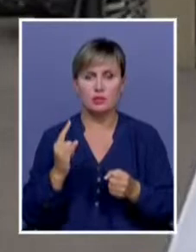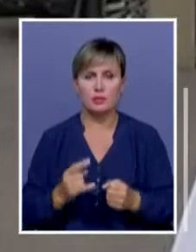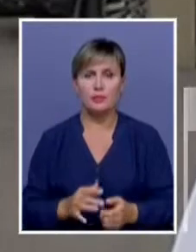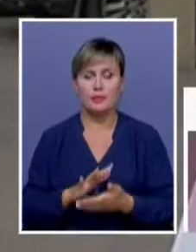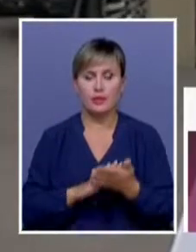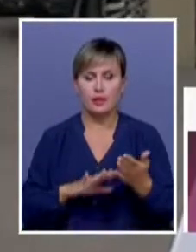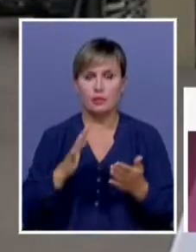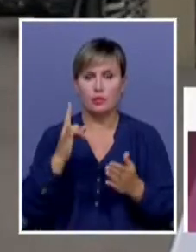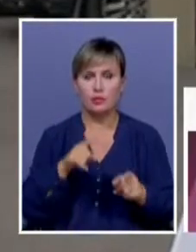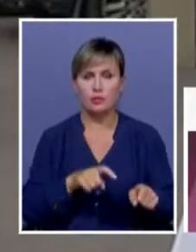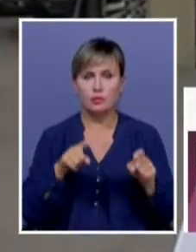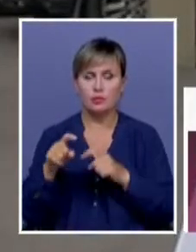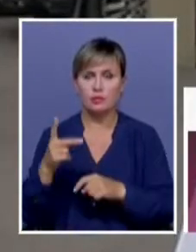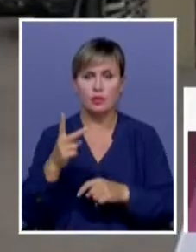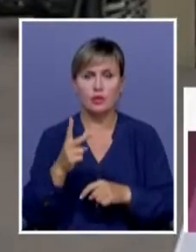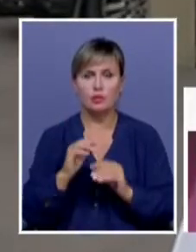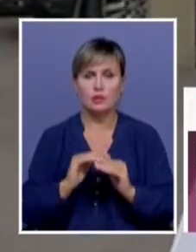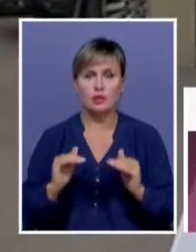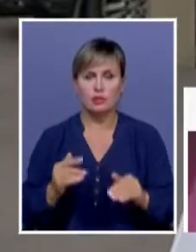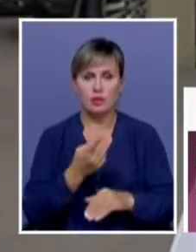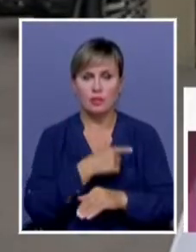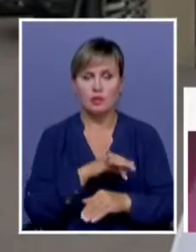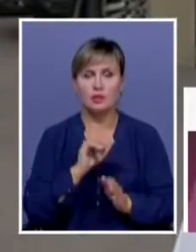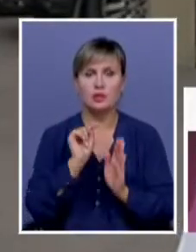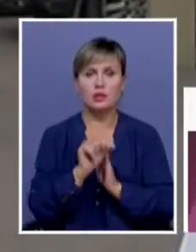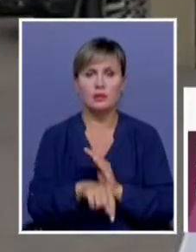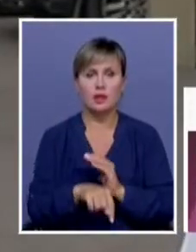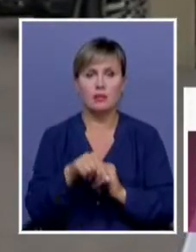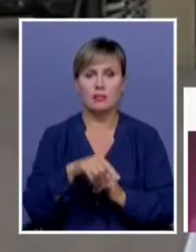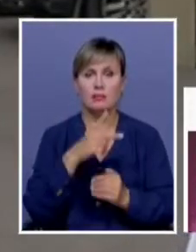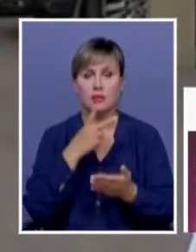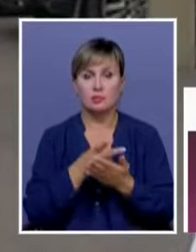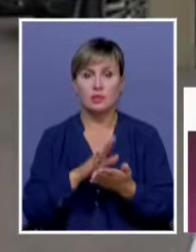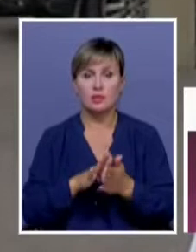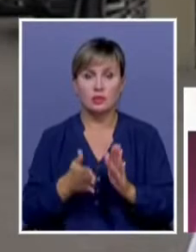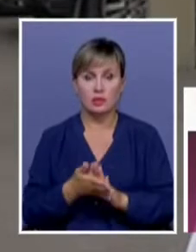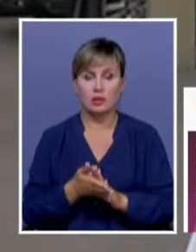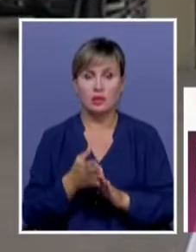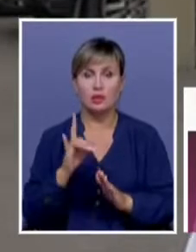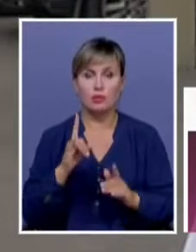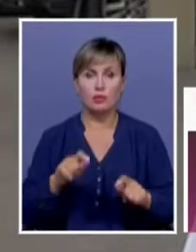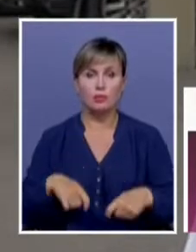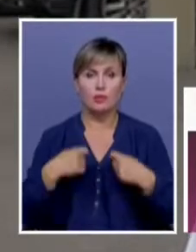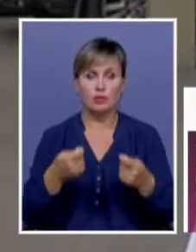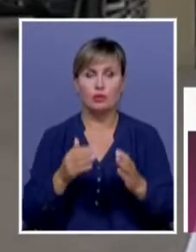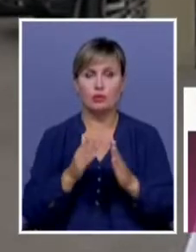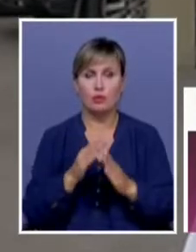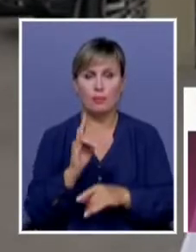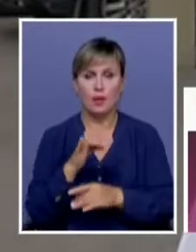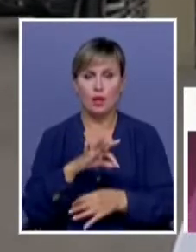будем ребенка переводить во вторую детскую больницу. И там уже по стабилизации состояния ребенка передадут в дом